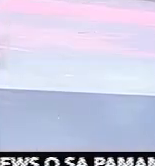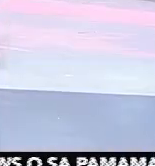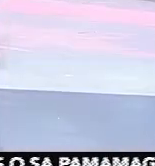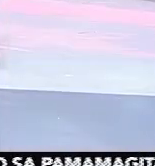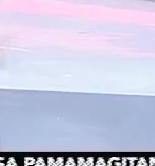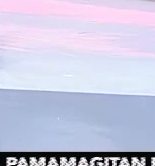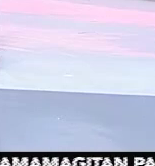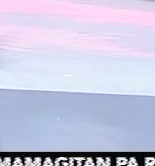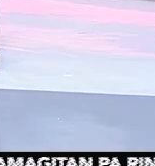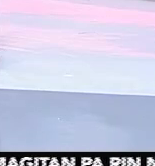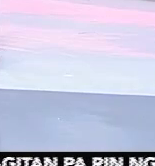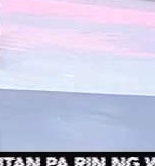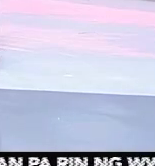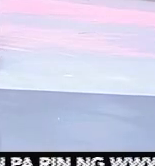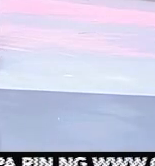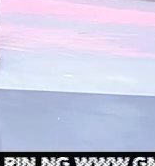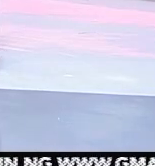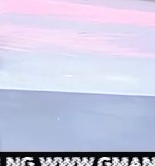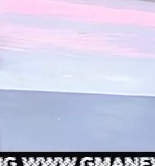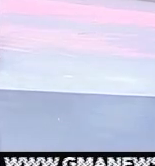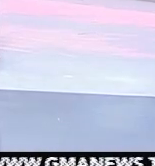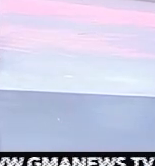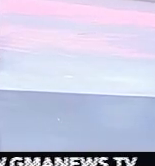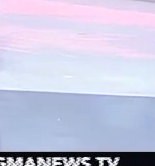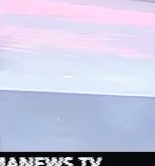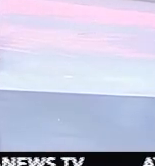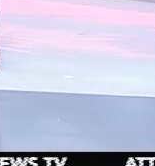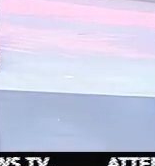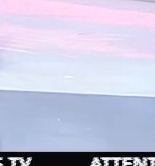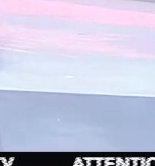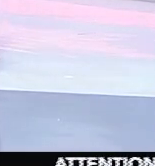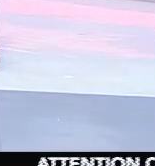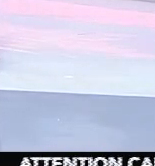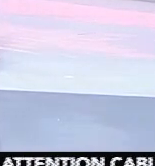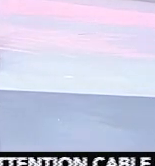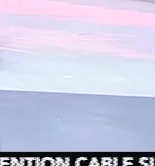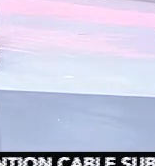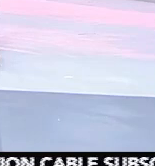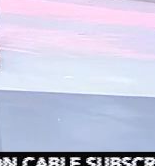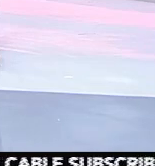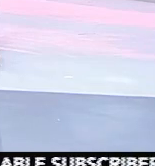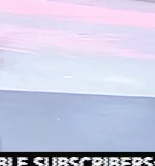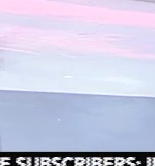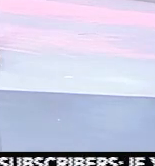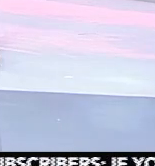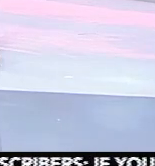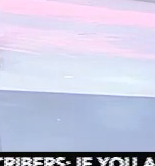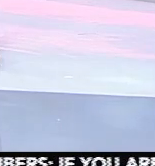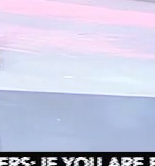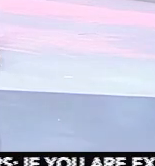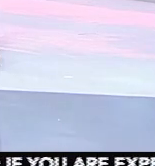Halos wala na pong panindang manok ang ilang palengke dahil daw sa mahal na mga gastusin. Ngayon naman ng mga broiler at Bureau of Animal Industry,